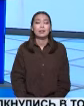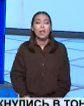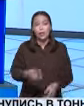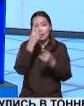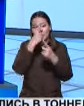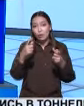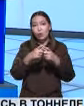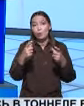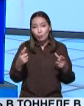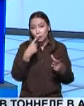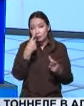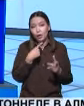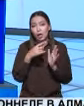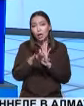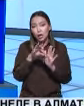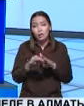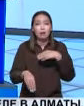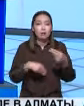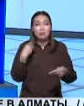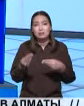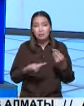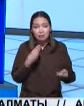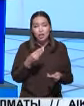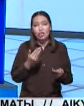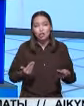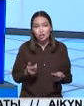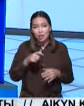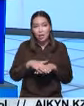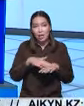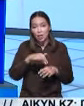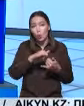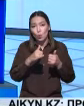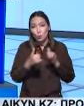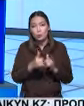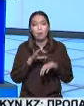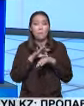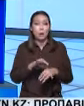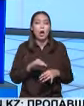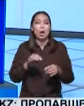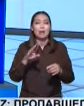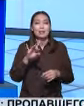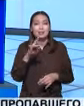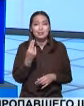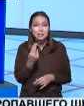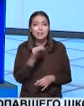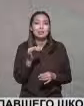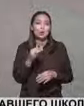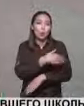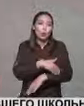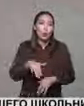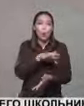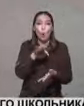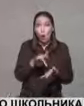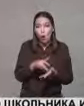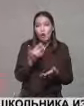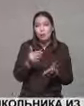Информационные буклеты о предстоящем референдуме раздали жителям Усть-Каменогорска. Акция прошла в торгово-развлекательных центрах и на улицах города. Активисты